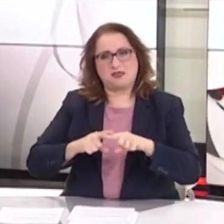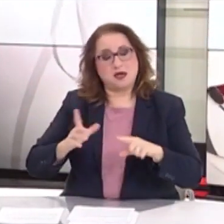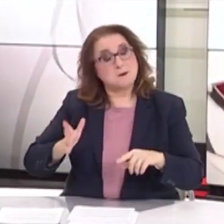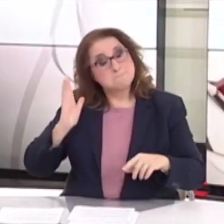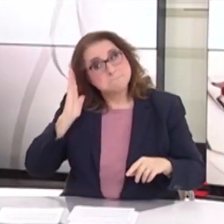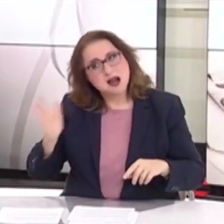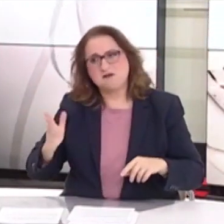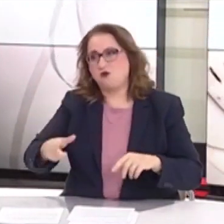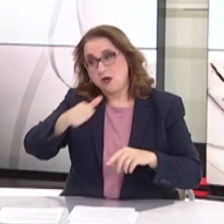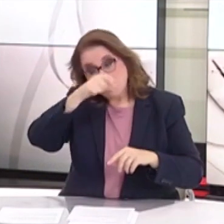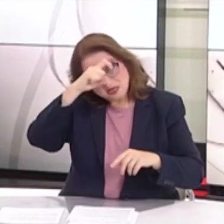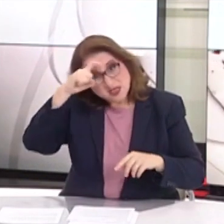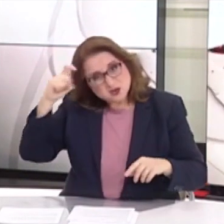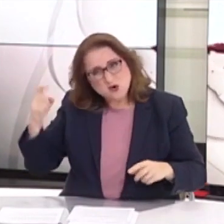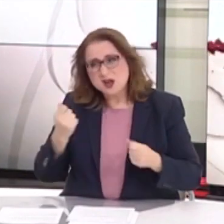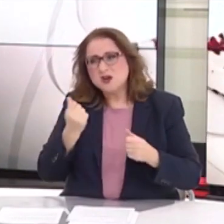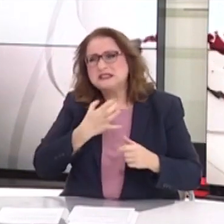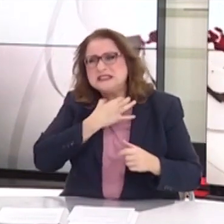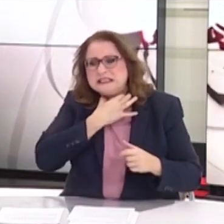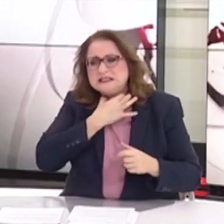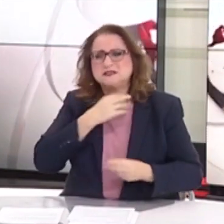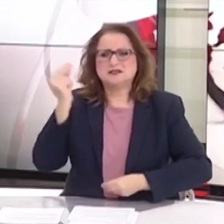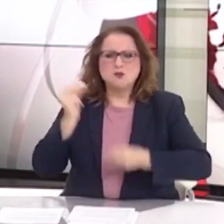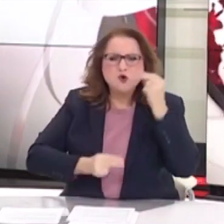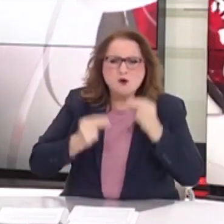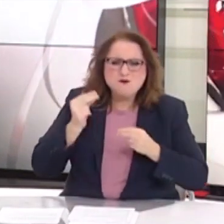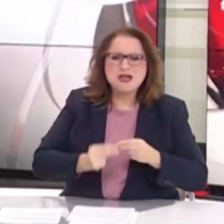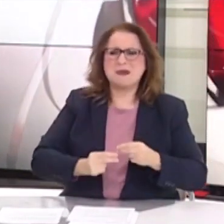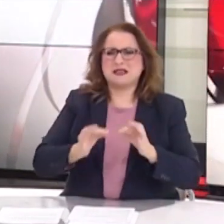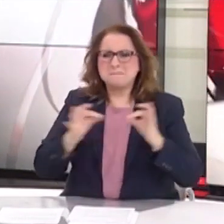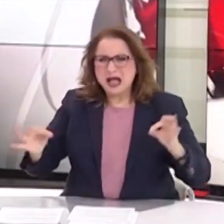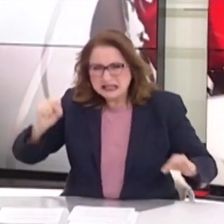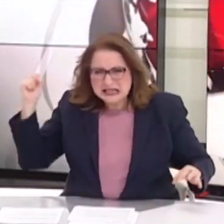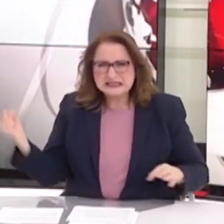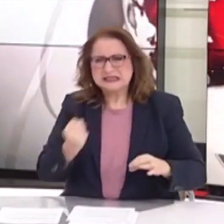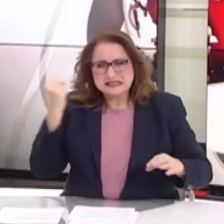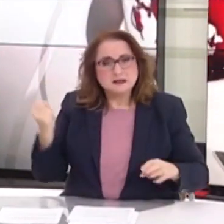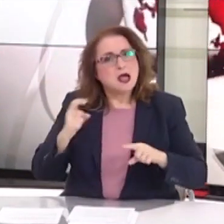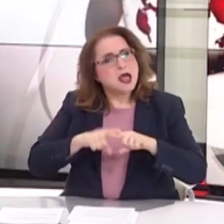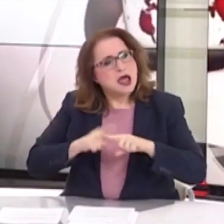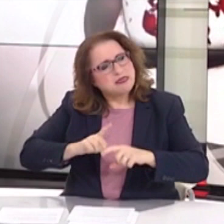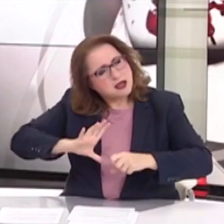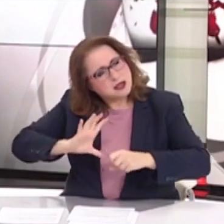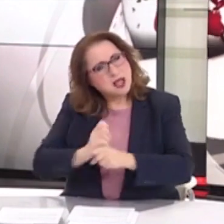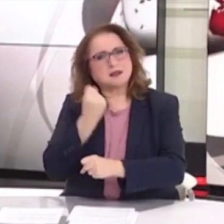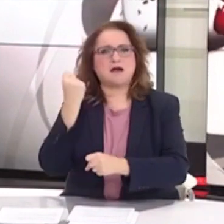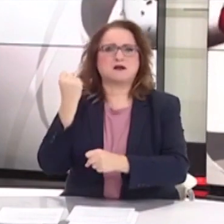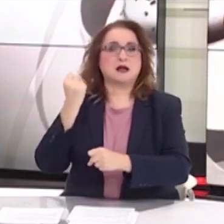δυσκολίες και την σκληρότητα των μέτρων και αυτά τα οποία προσφέρει η Ελλάδα ακόμα και σήμερα.